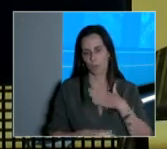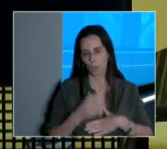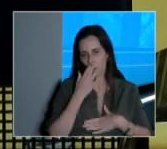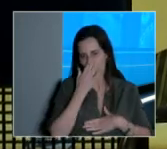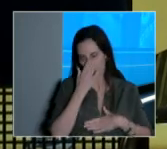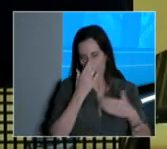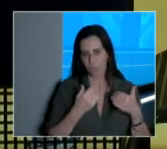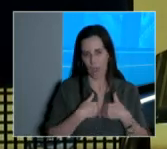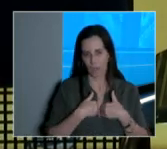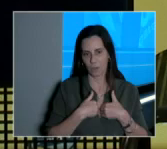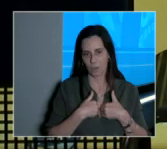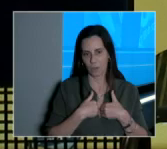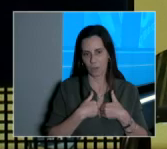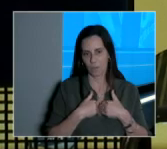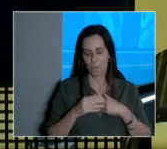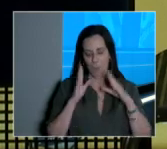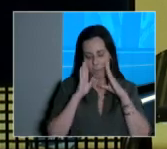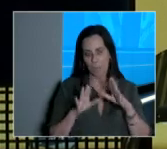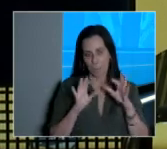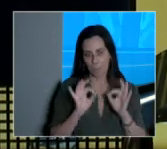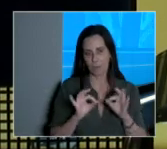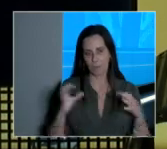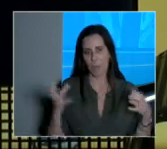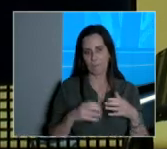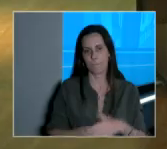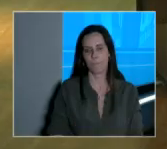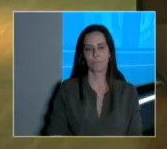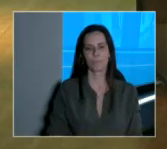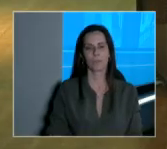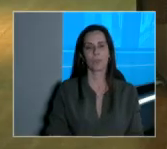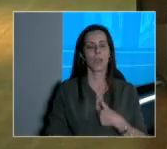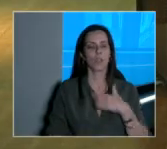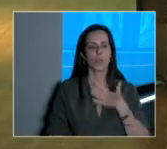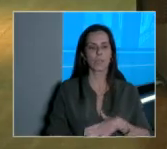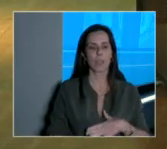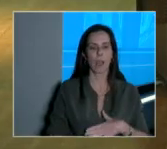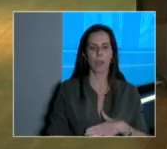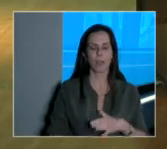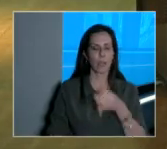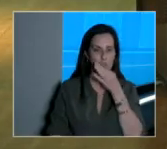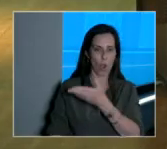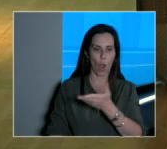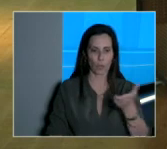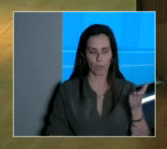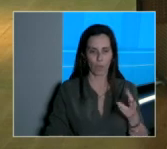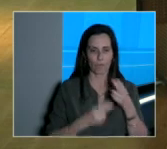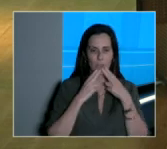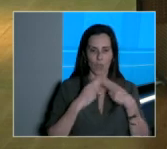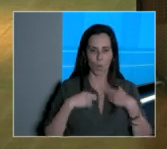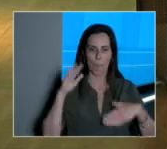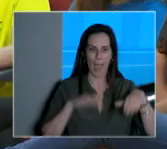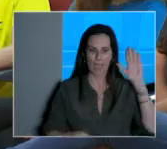רוצים, ואנחנו תולים את אמוננו באמת בעם. אני רוצה רגע לפני שאנחנו חותמים לשאול אתכם משהו ותענו